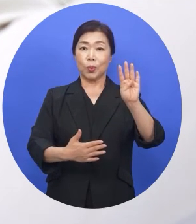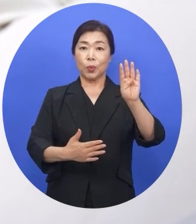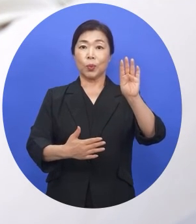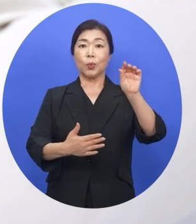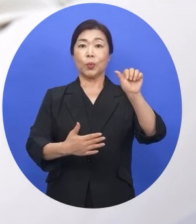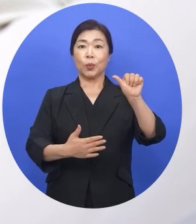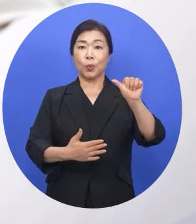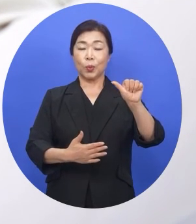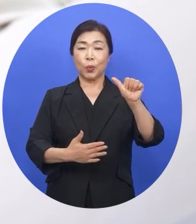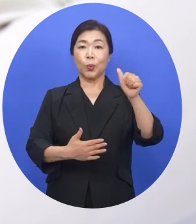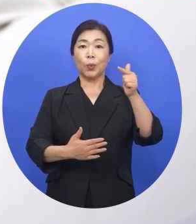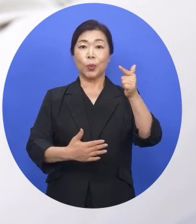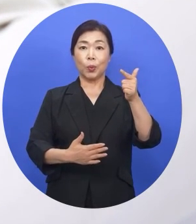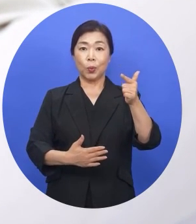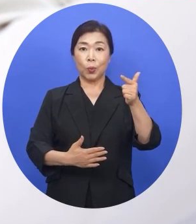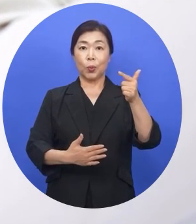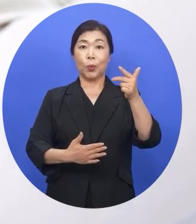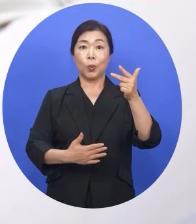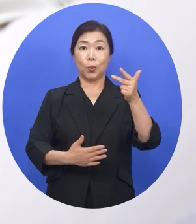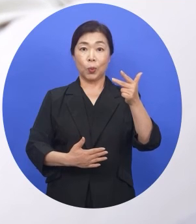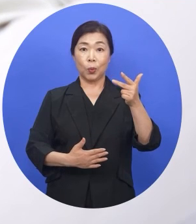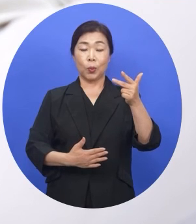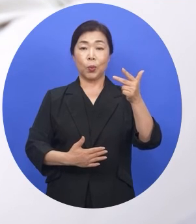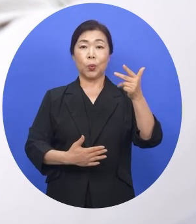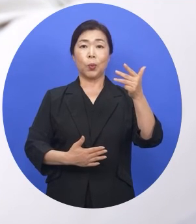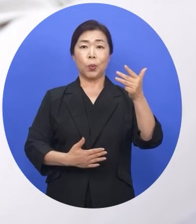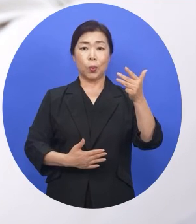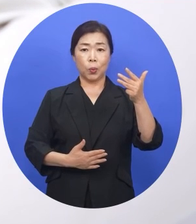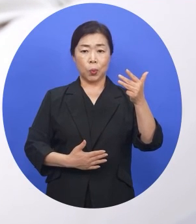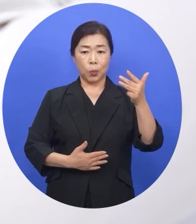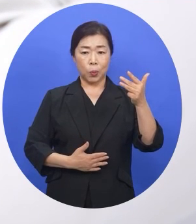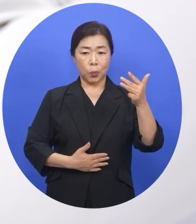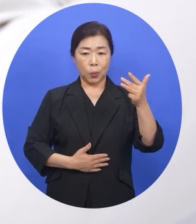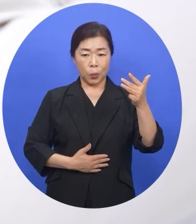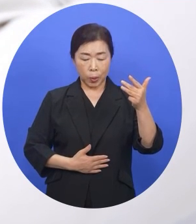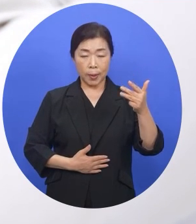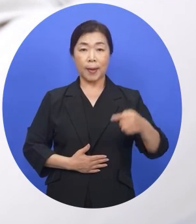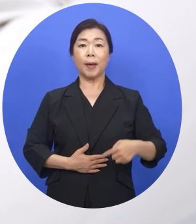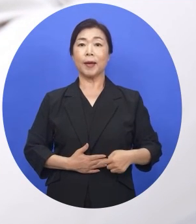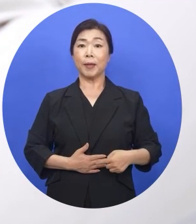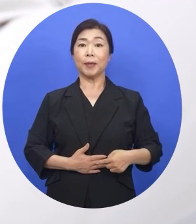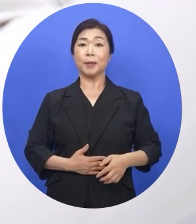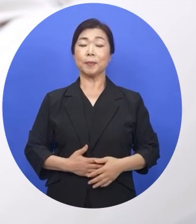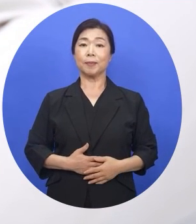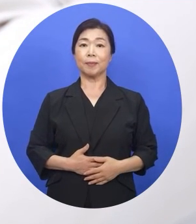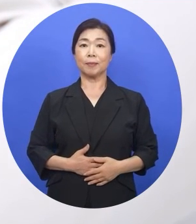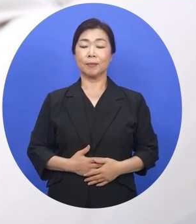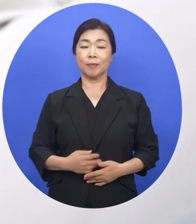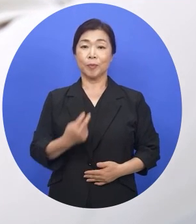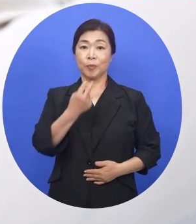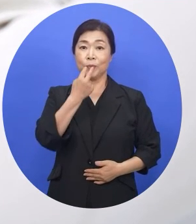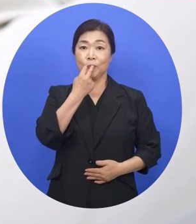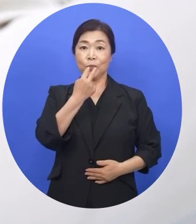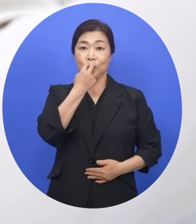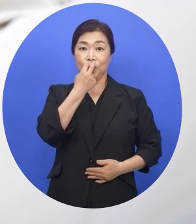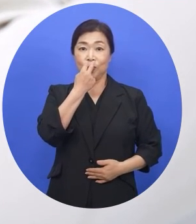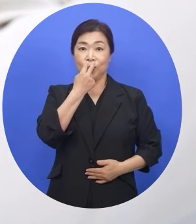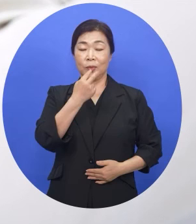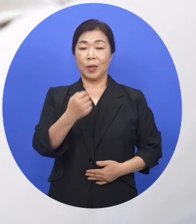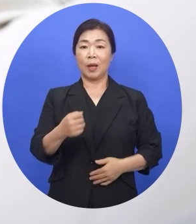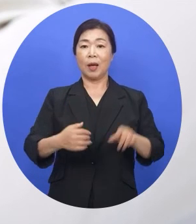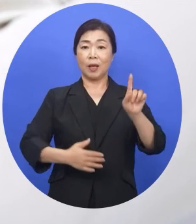셋, 넷, 다섯, 여섯, 일곱, 여덟. 숨을